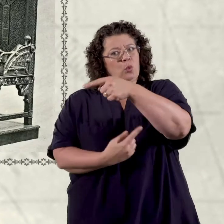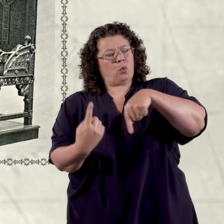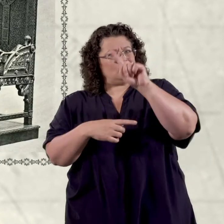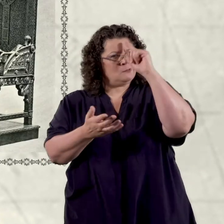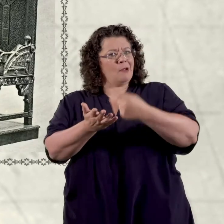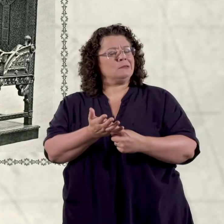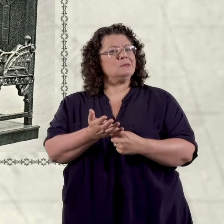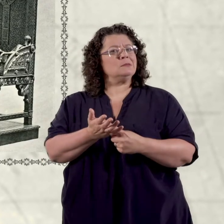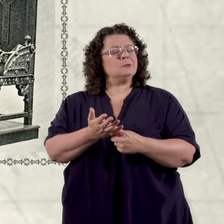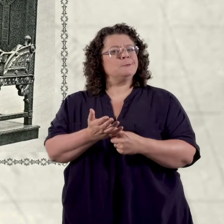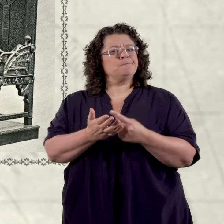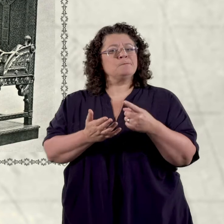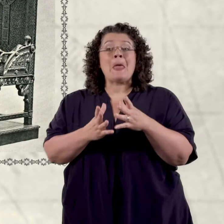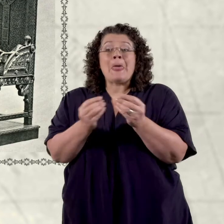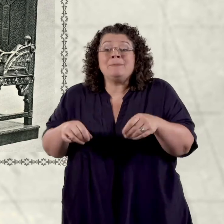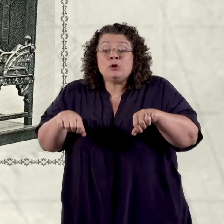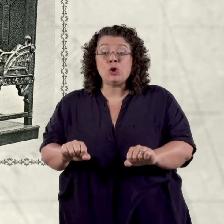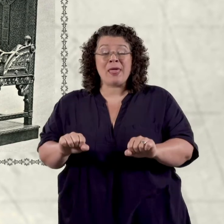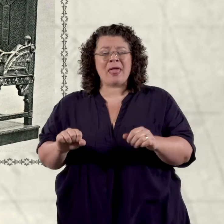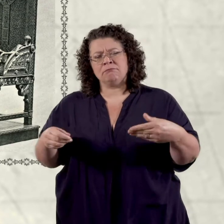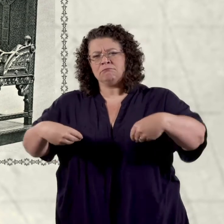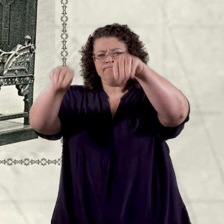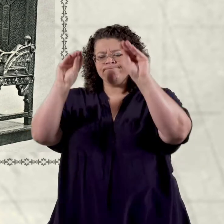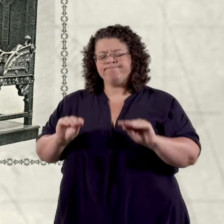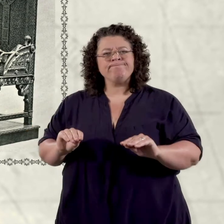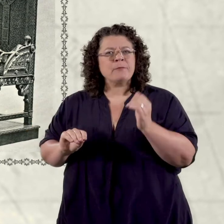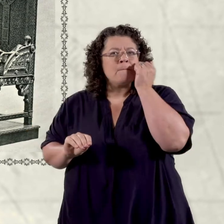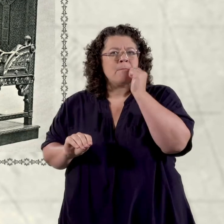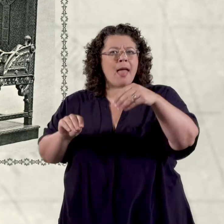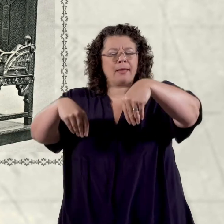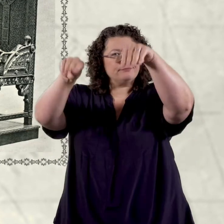Felly, gan mod i ddim yno, mi benderfynwyd